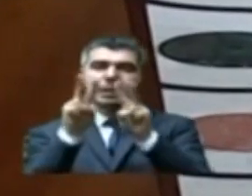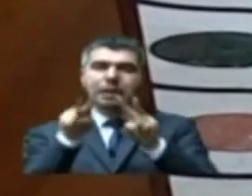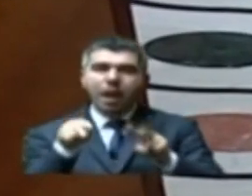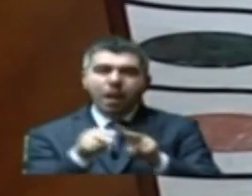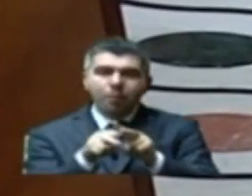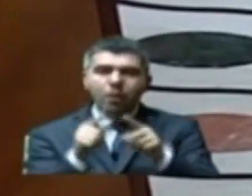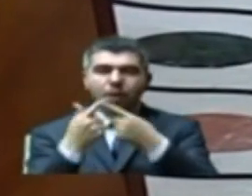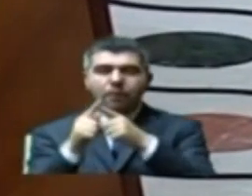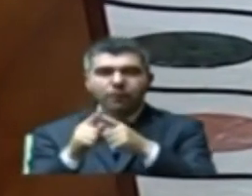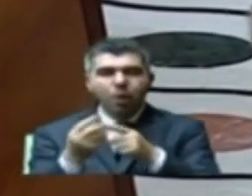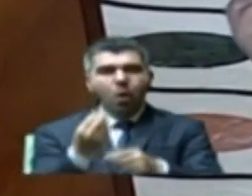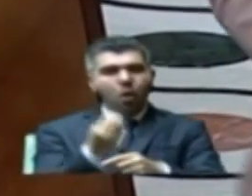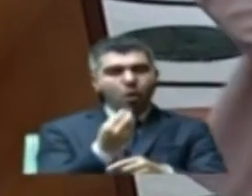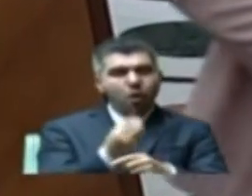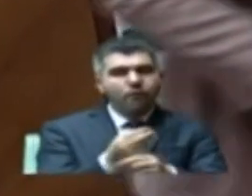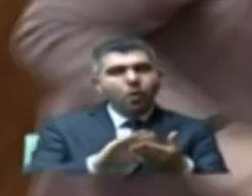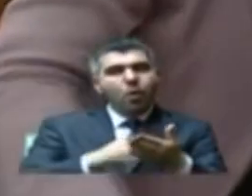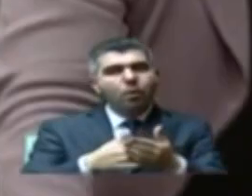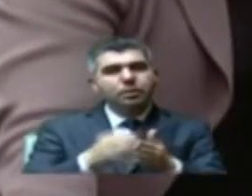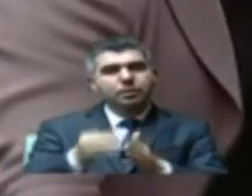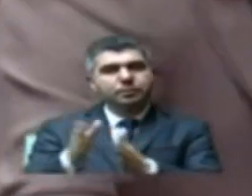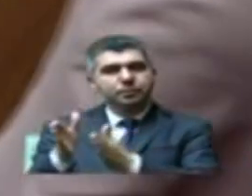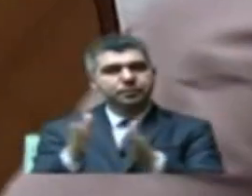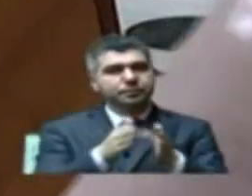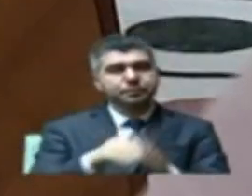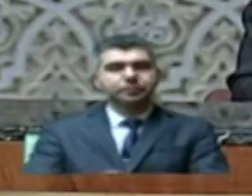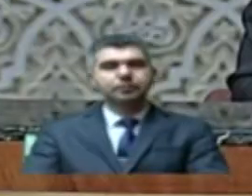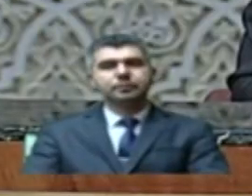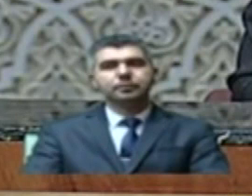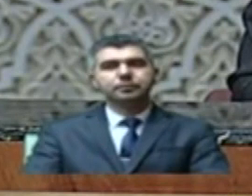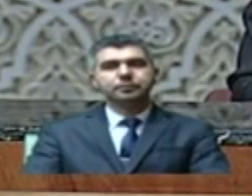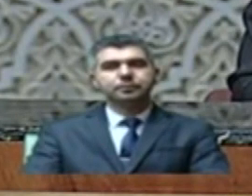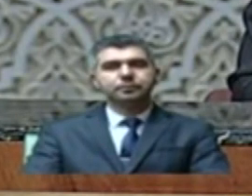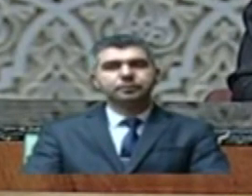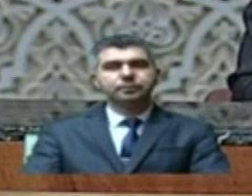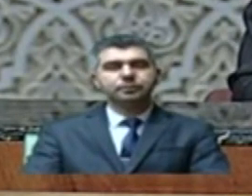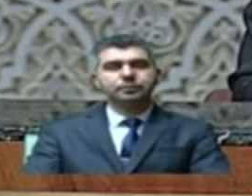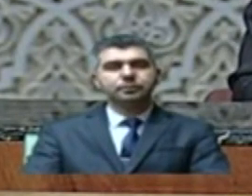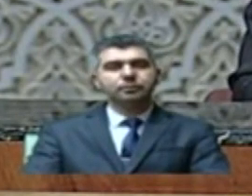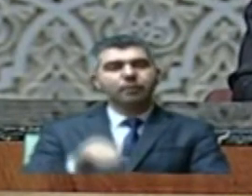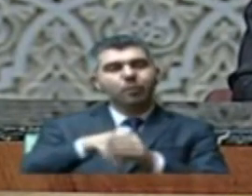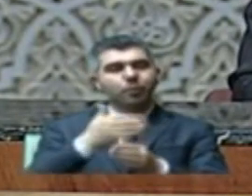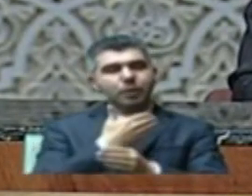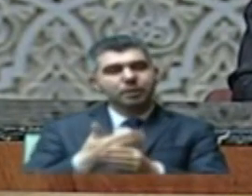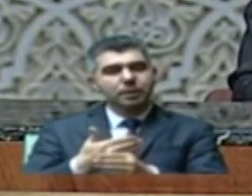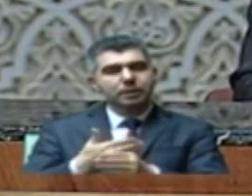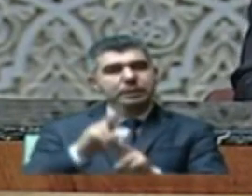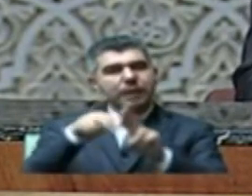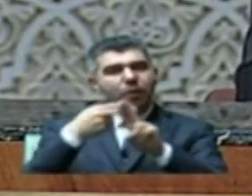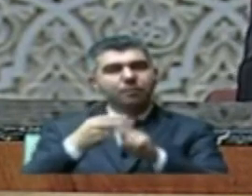كانت دار المسنين ولا ديال الأطفال ولا ديال ذوي الإعاقة. شكرا سيد الوزيرة، لكم كلمة سيد المستشار في إطار التعقيب.